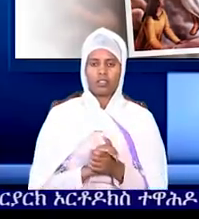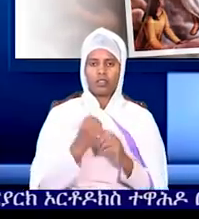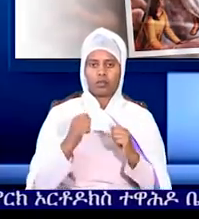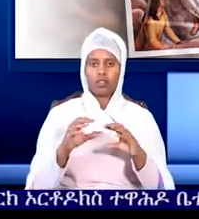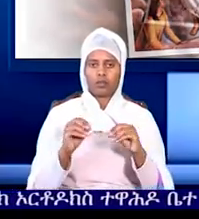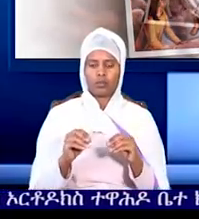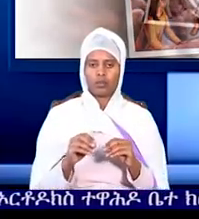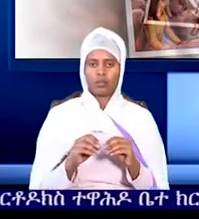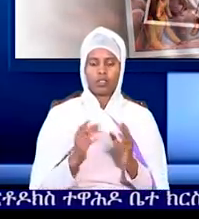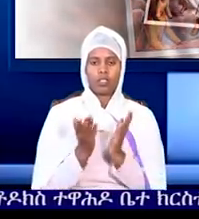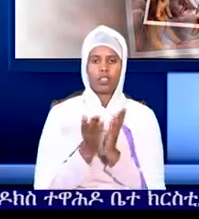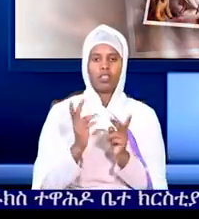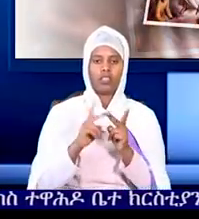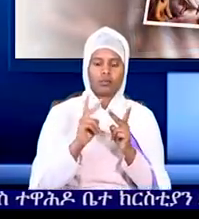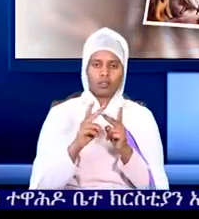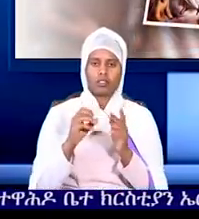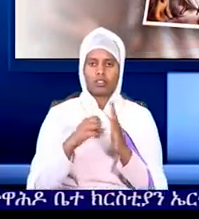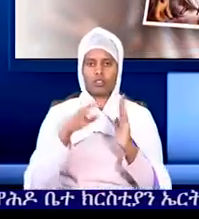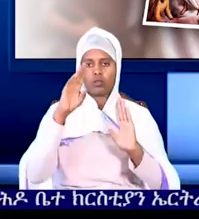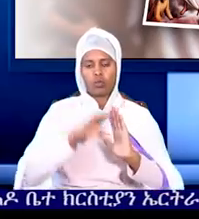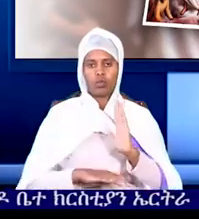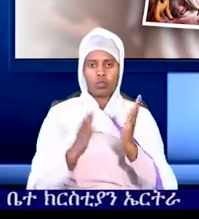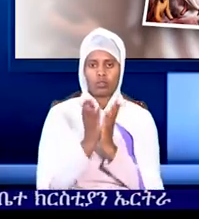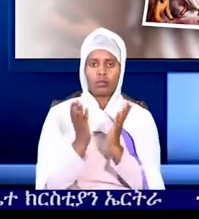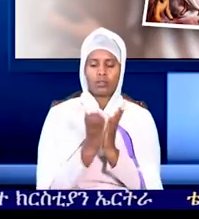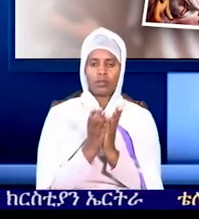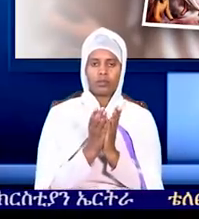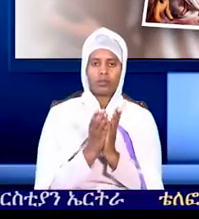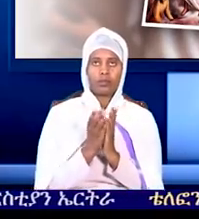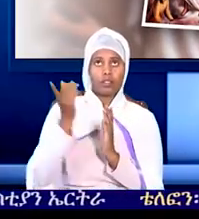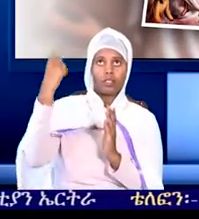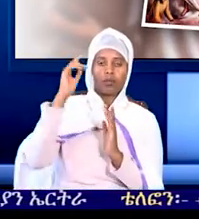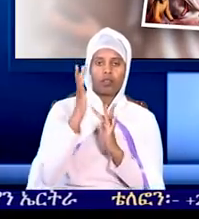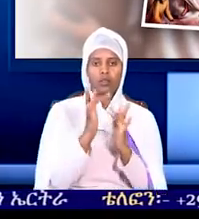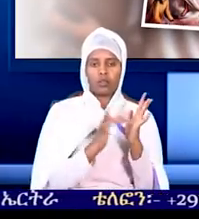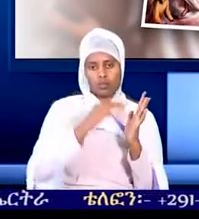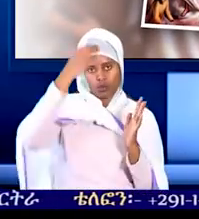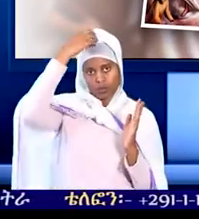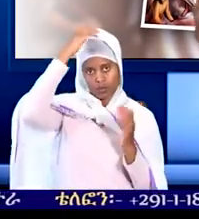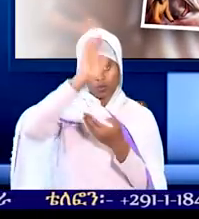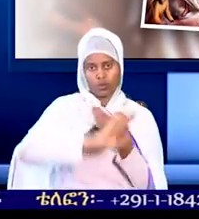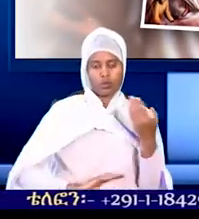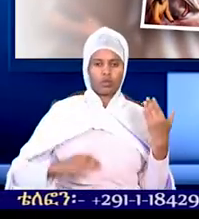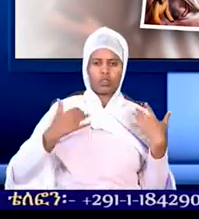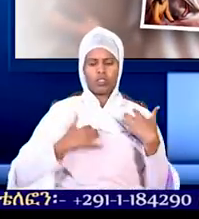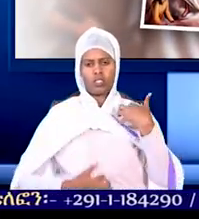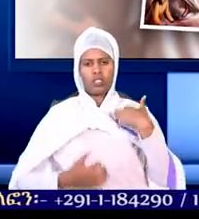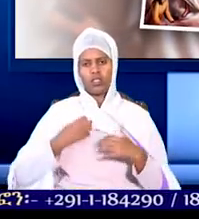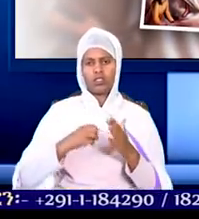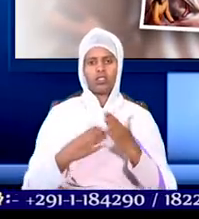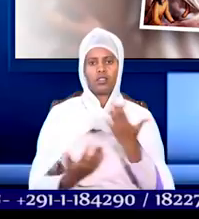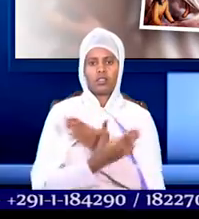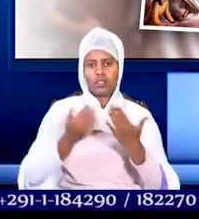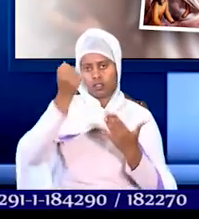ኣይተቐደሰን ካህን ፀውዕ ብለሎ፣ ካልእ ኸ ትምህርቲ ስለ ዝጎደሎ ናይ ትምህርቲ ናይ ጎይታናን ኣምላኽናን መድሓንናን ኢየሱስ